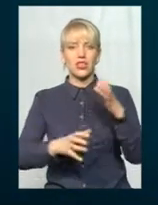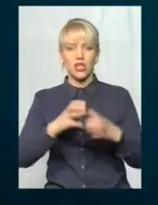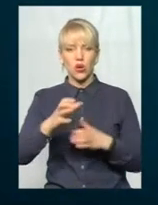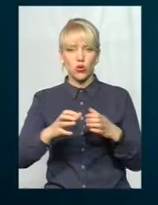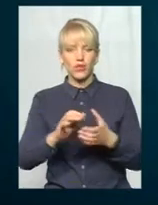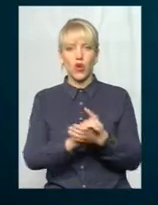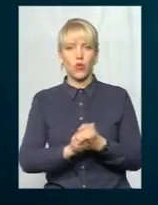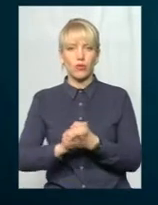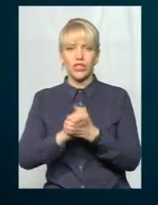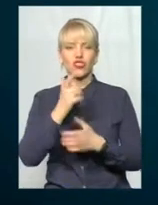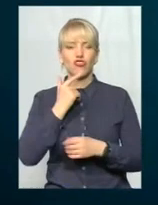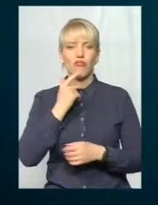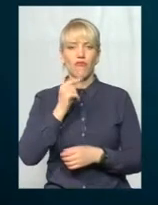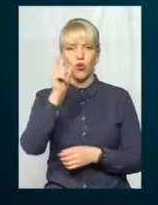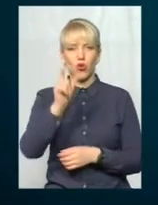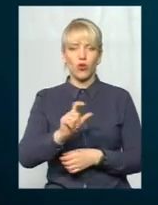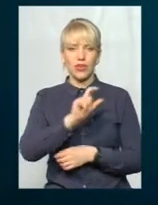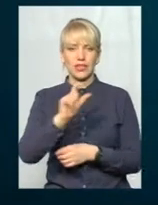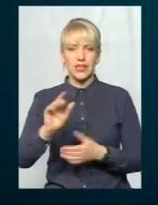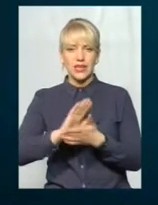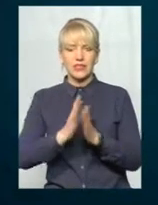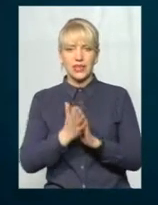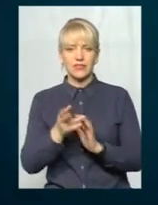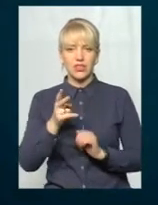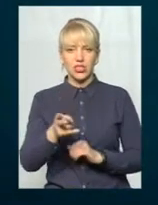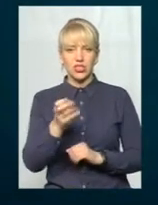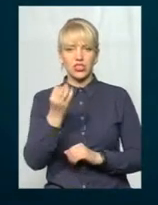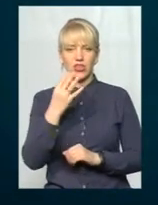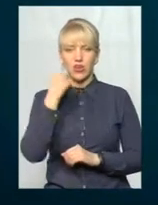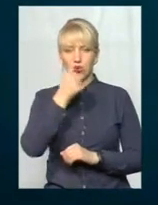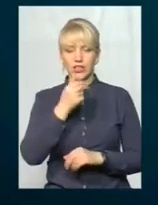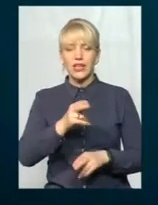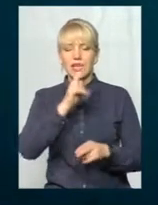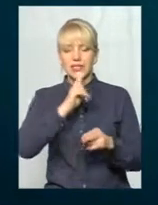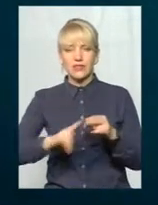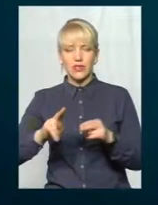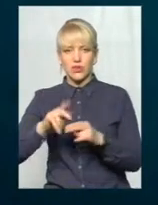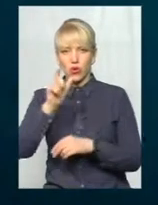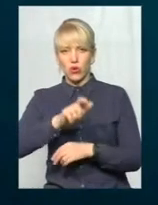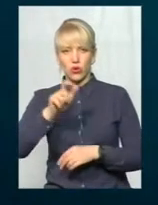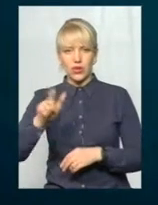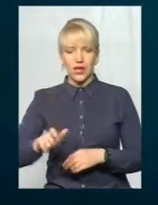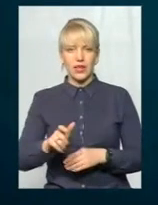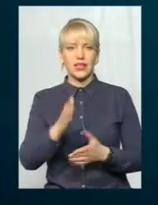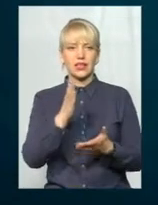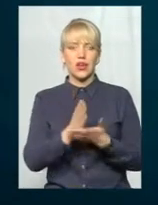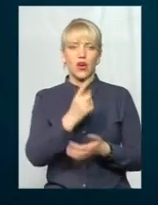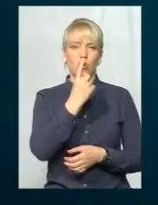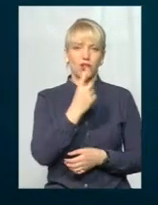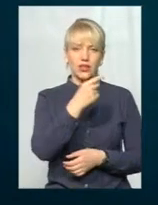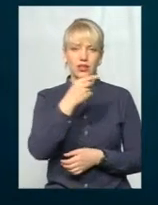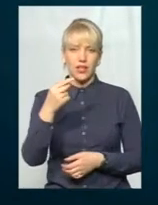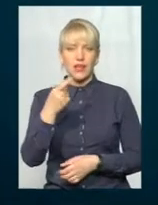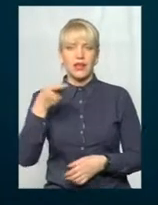станом на 22 серпня 2017 року кількість людей, зниклих безвісті у зв'язку з конфліктом на Донбасі, складала від 1 до 1,5